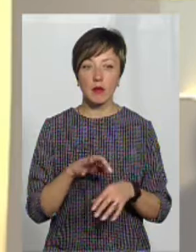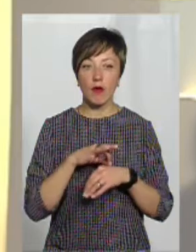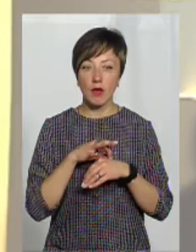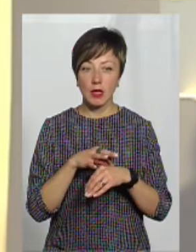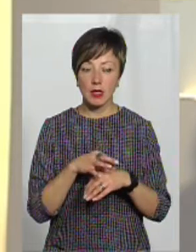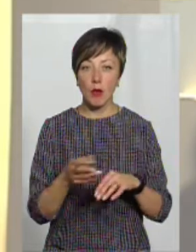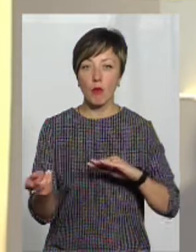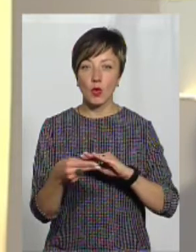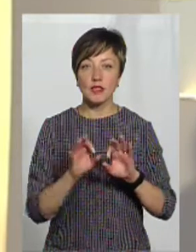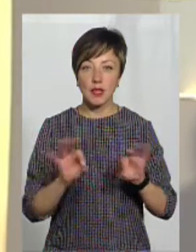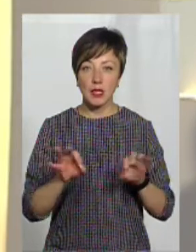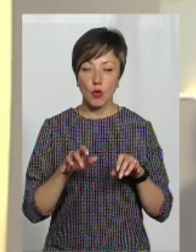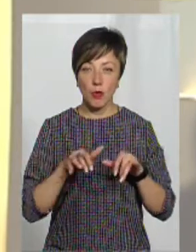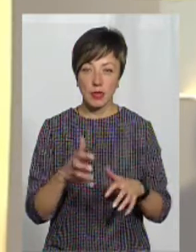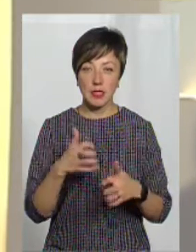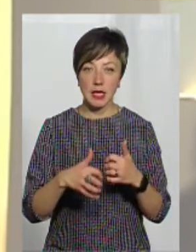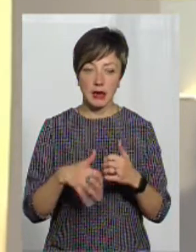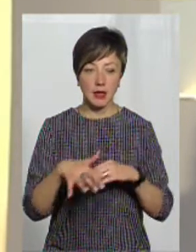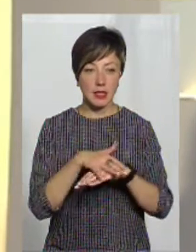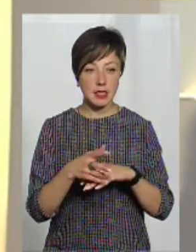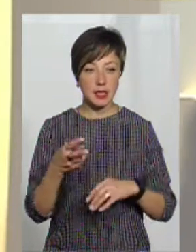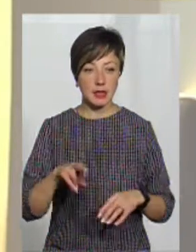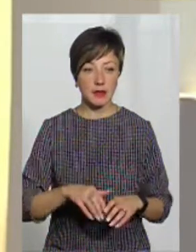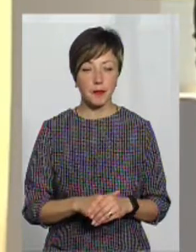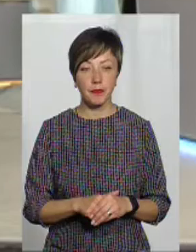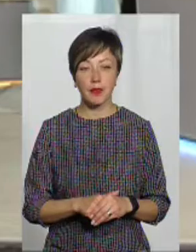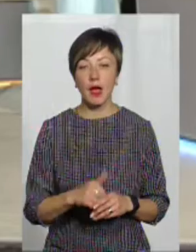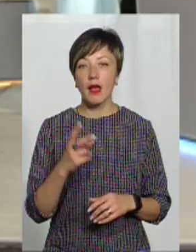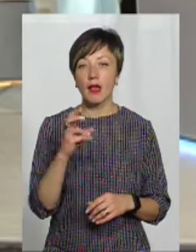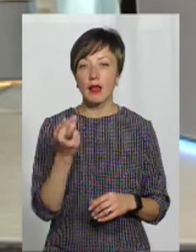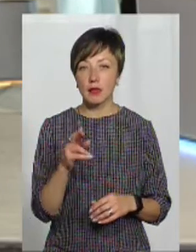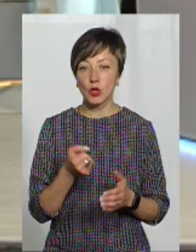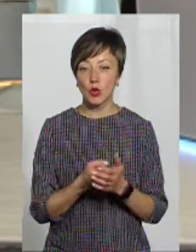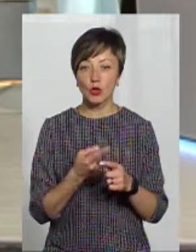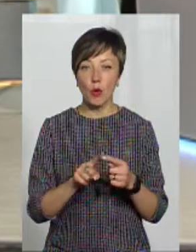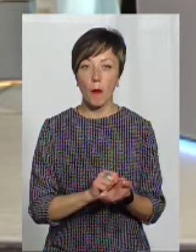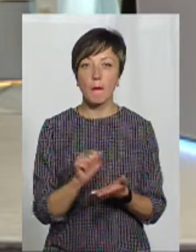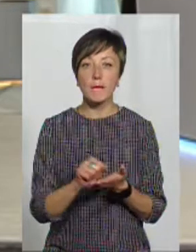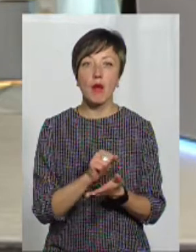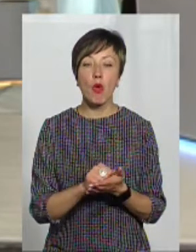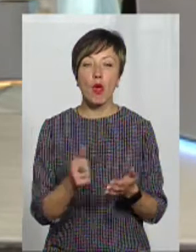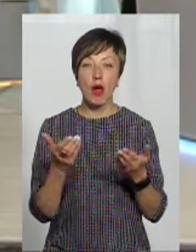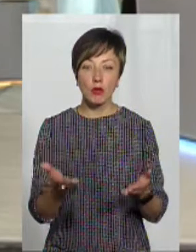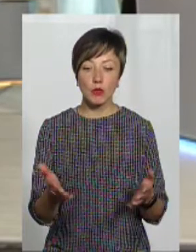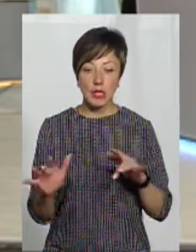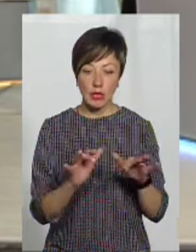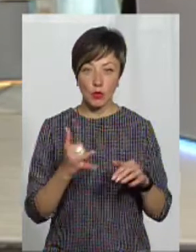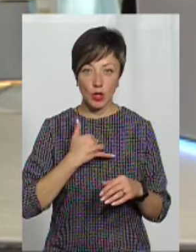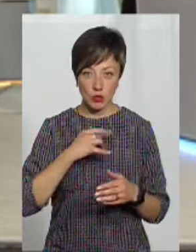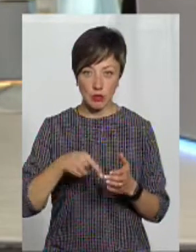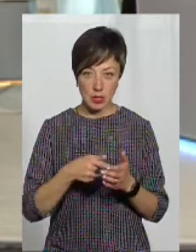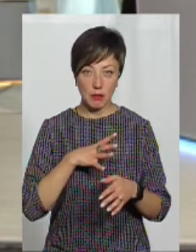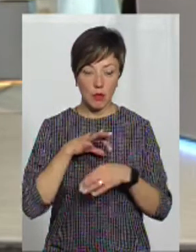проведення просвітницькі копання серед населення. Лесю, а ви до цього меморандуму такі якісь дії в нашому